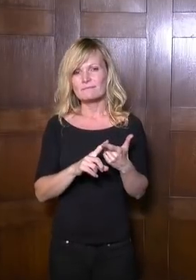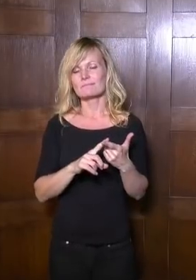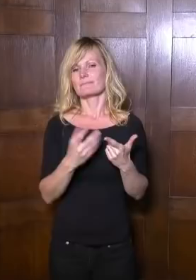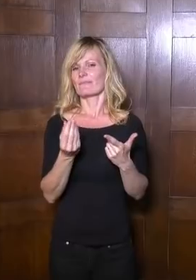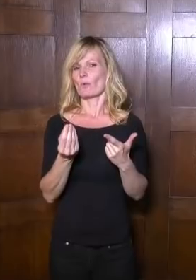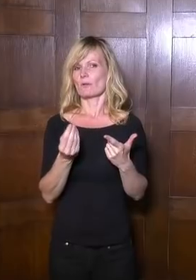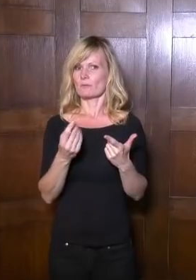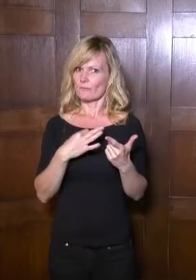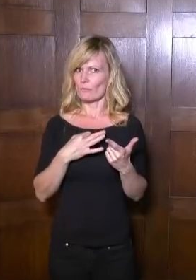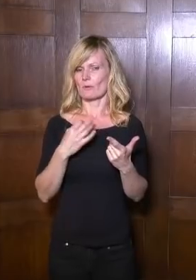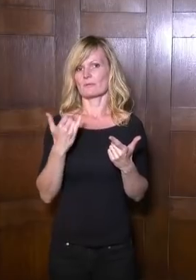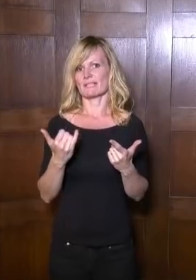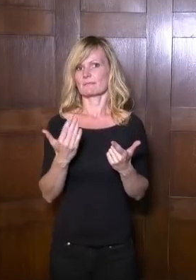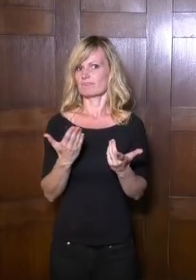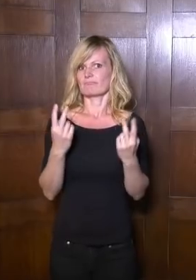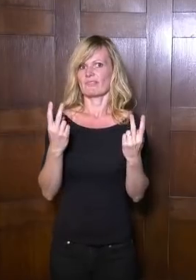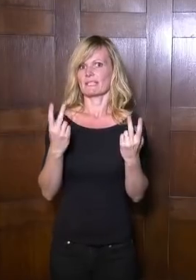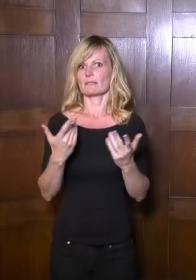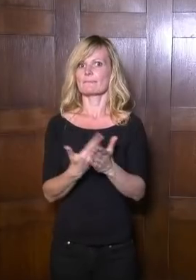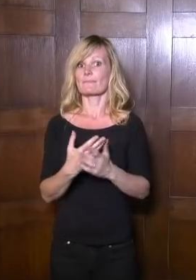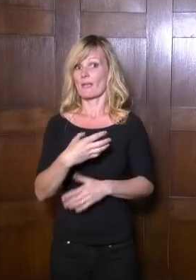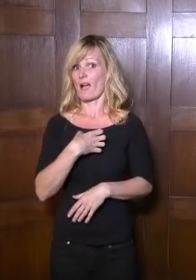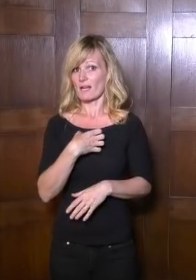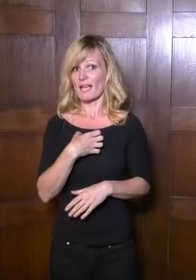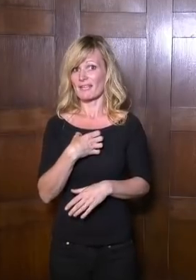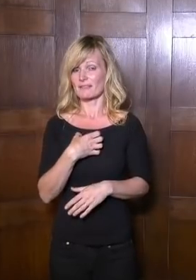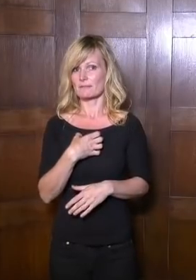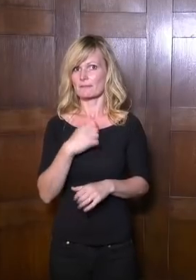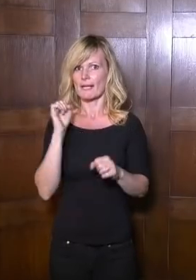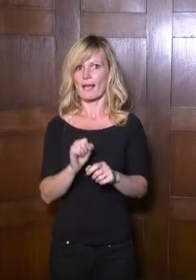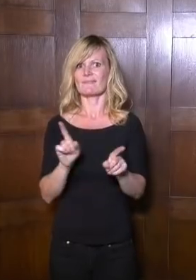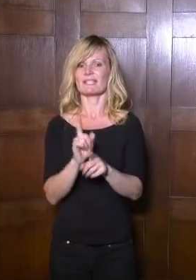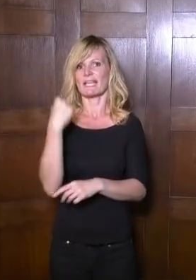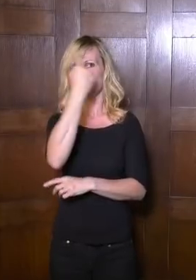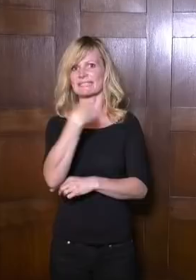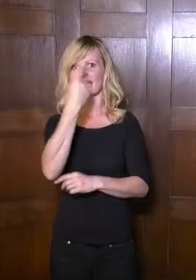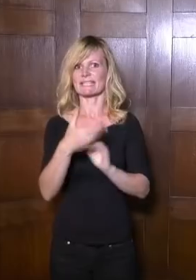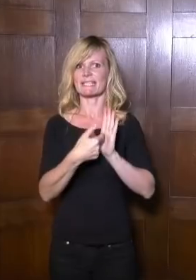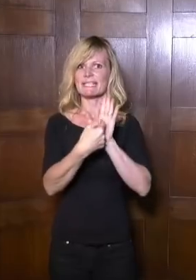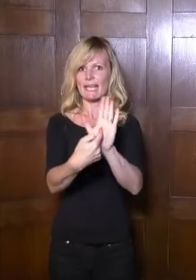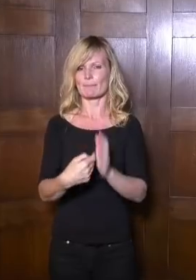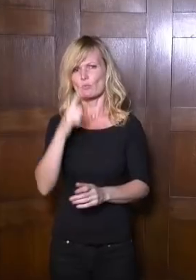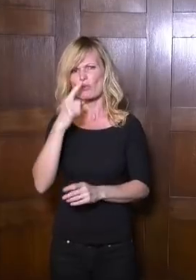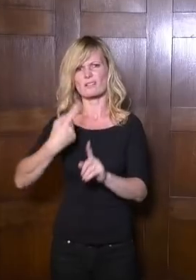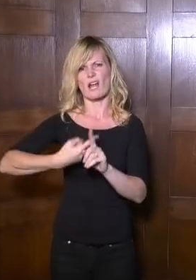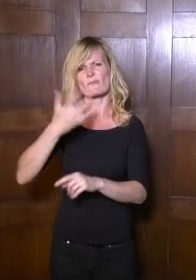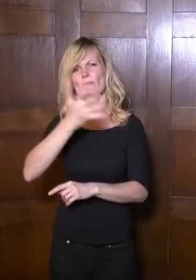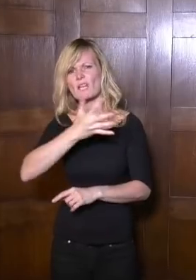ist mittlerweile, ist, dass man dieser Krankheit durchaus damit auch ein Gesicht gibt und nicht nur die Zahlen